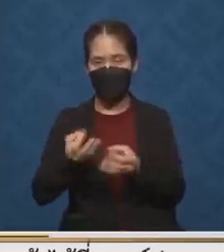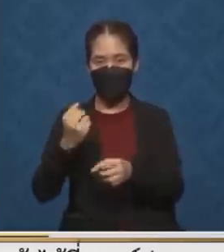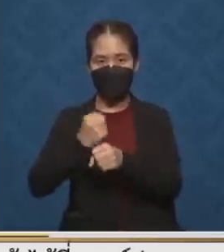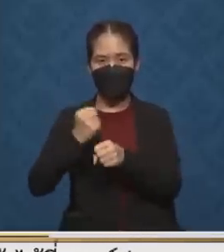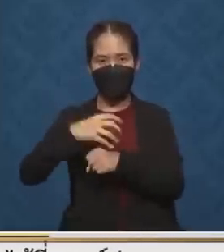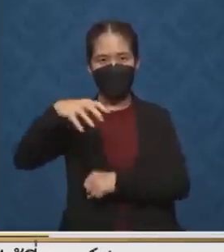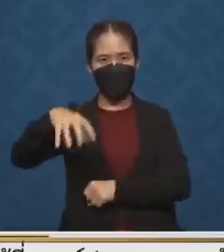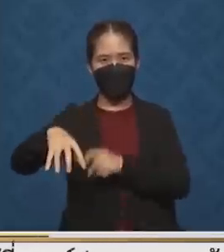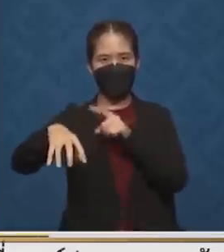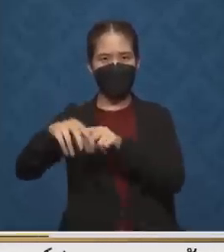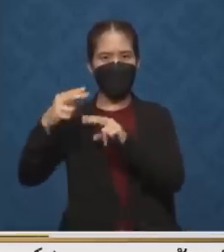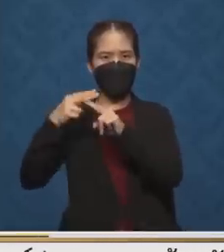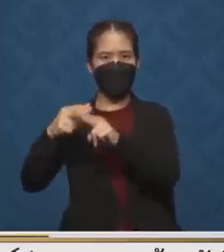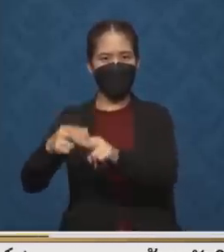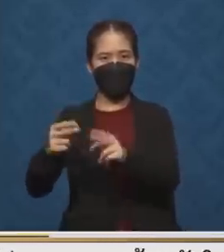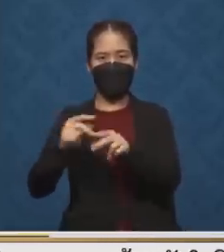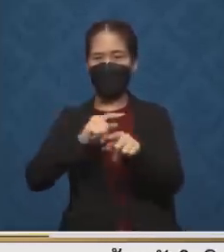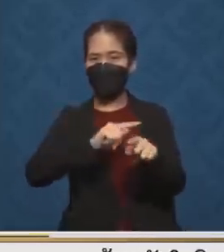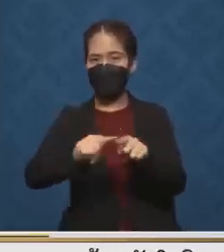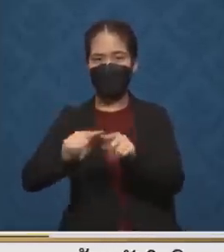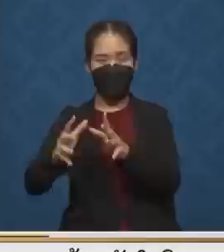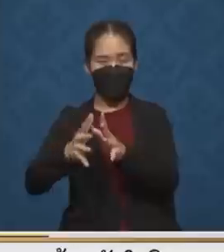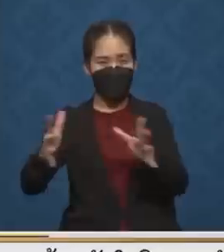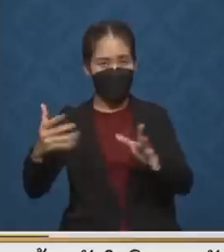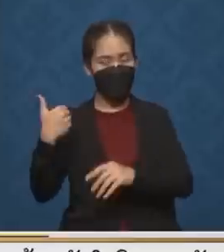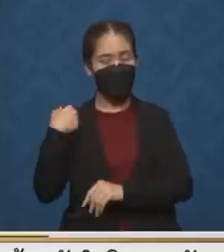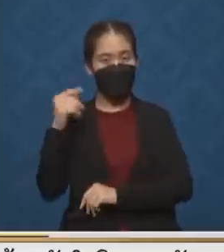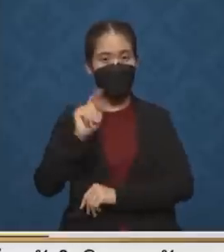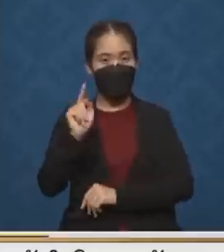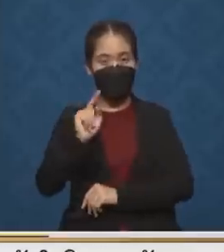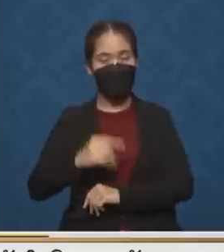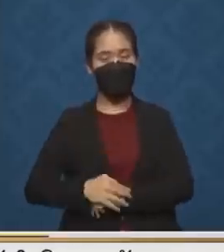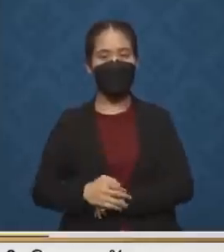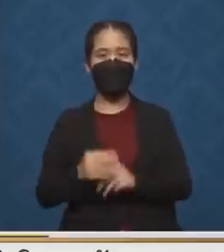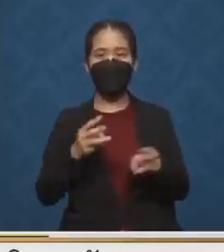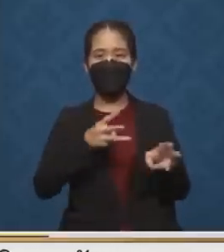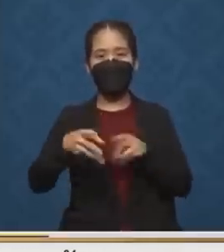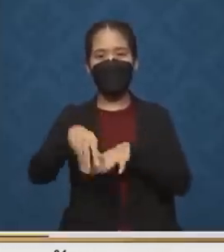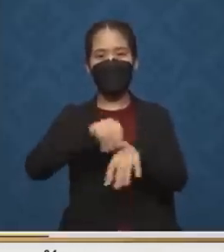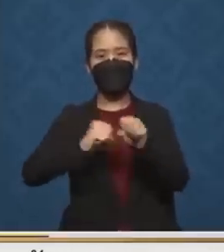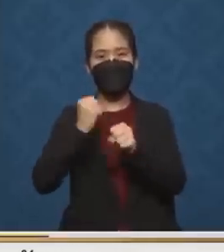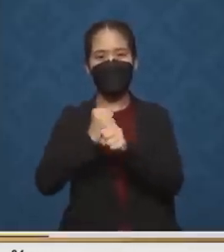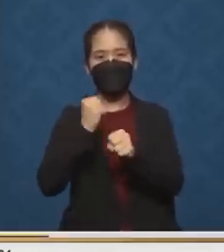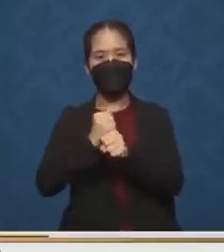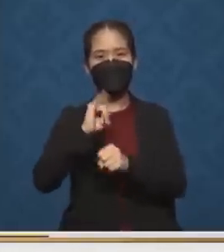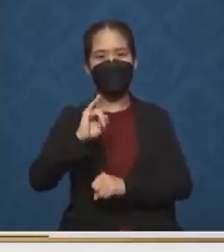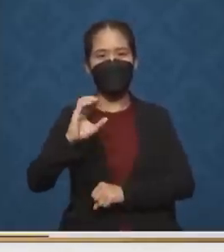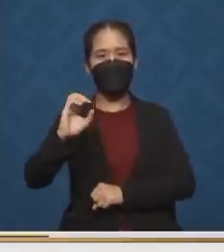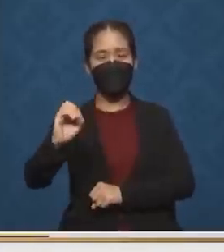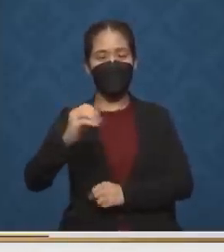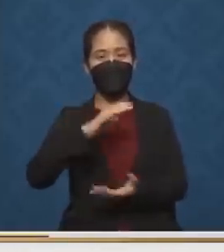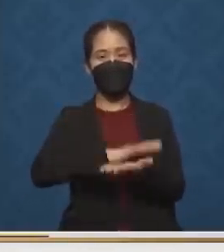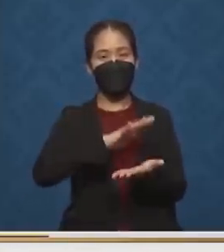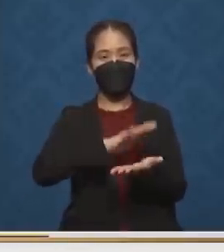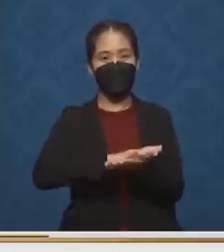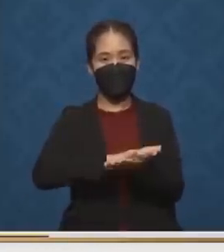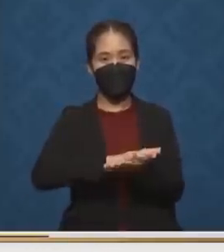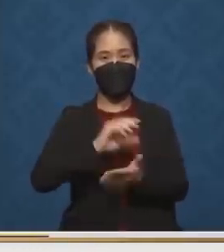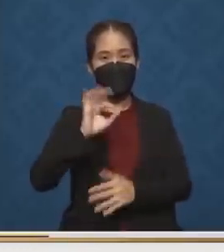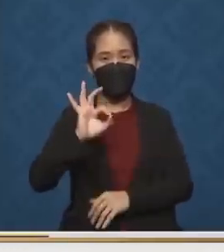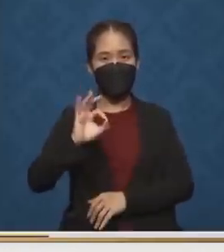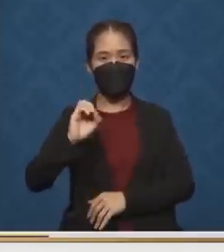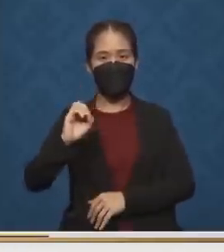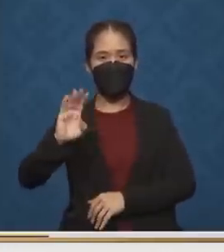งานเอกชนมากมายรวมไปถึง เลยเถิดไปถึงกลไกลการปฤิบัิการ I.O.ผ่านโงเรีนจิตอาศา 904